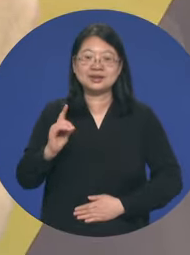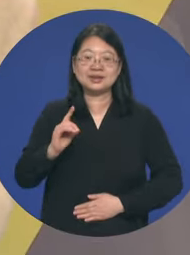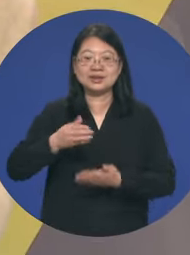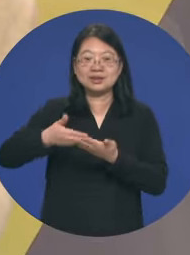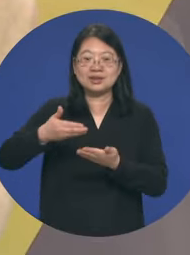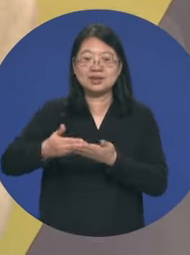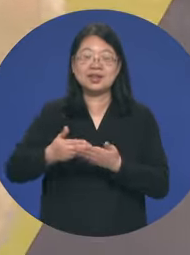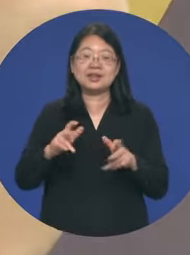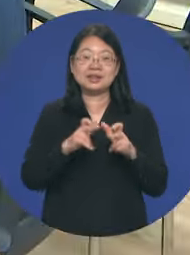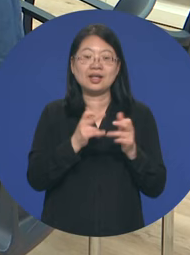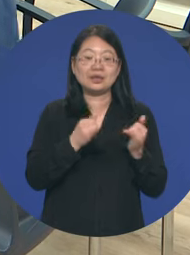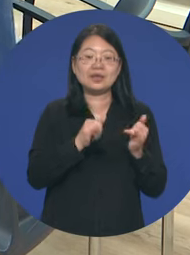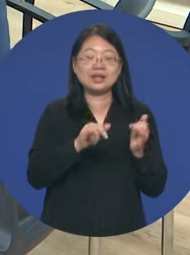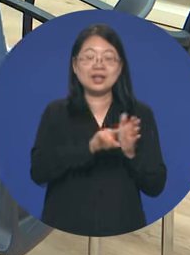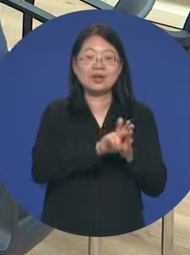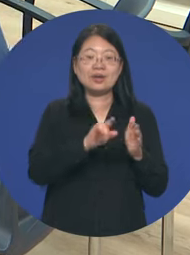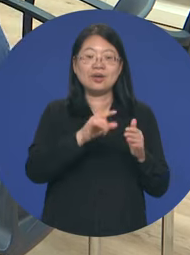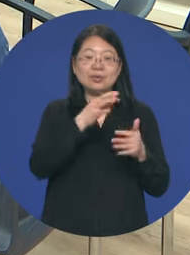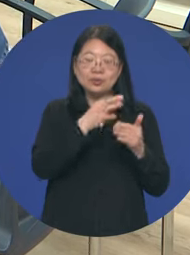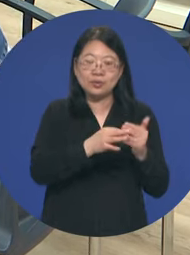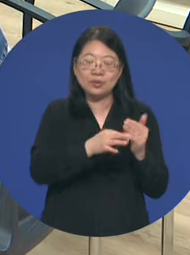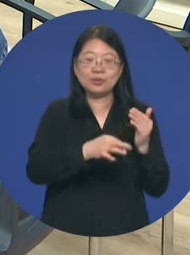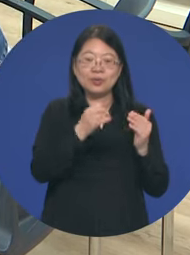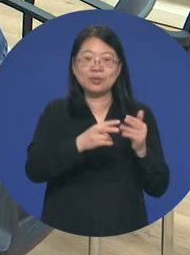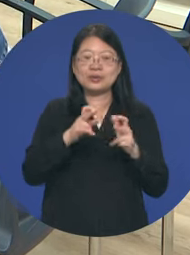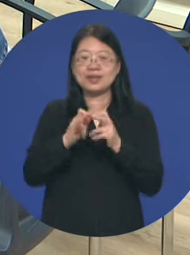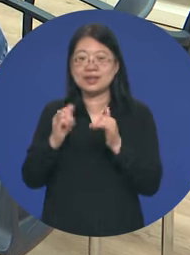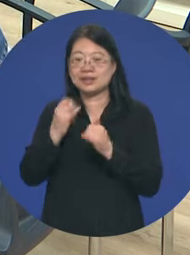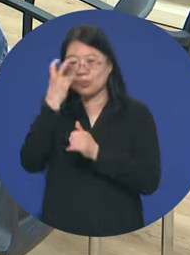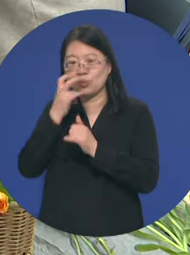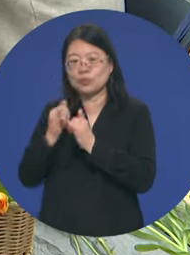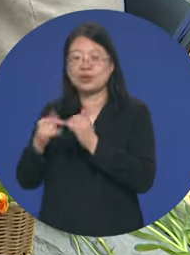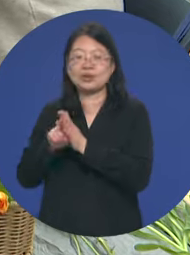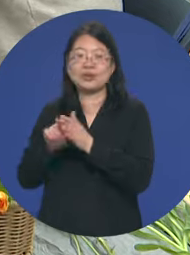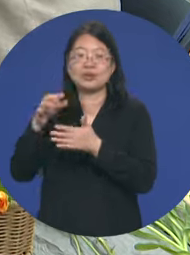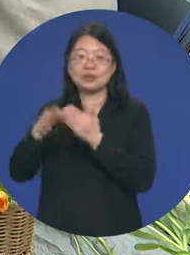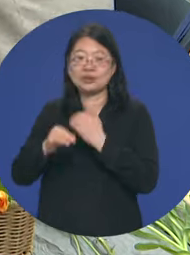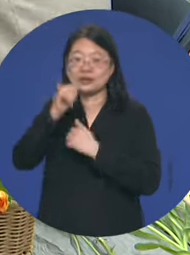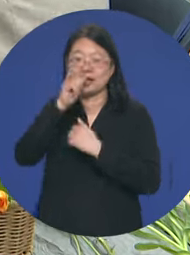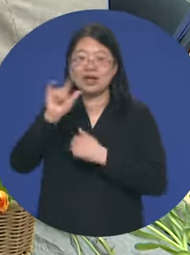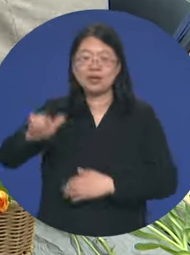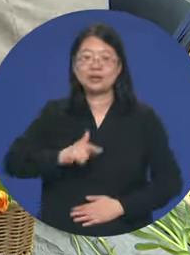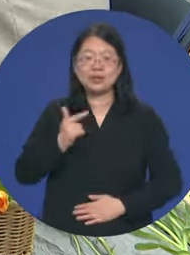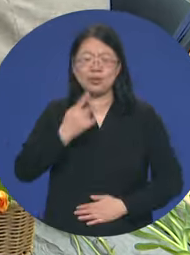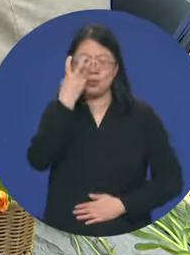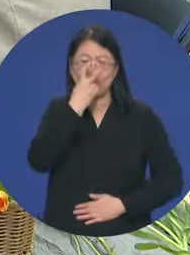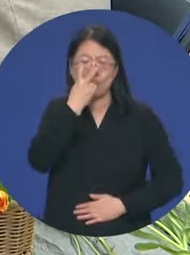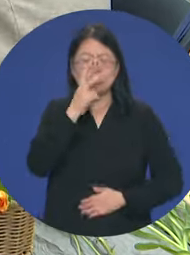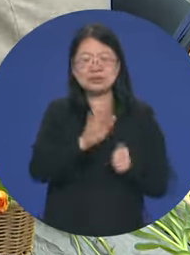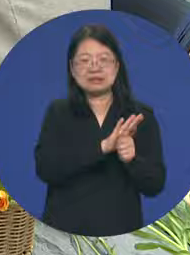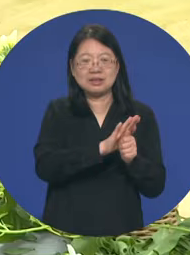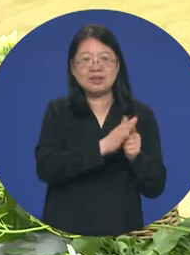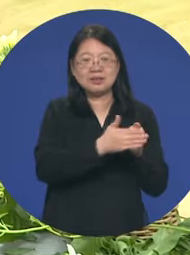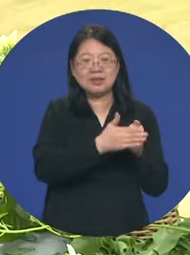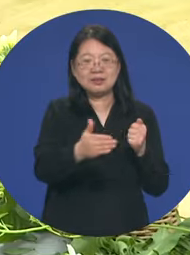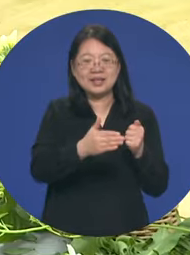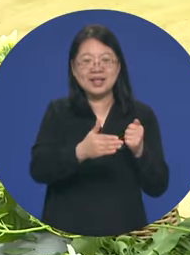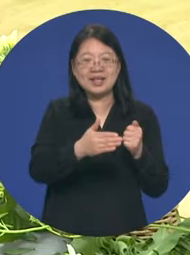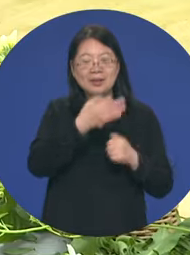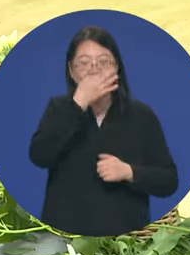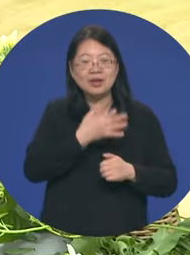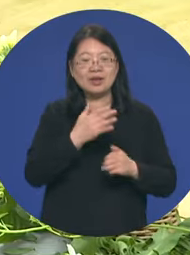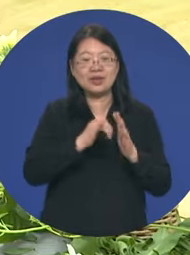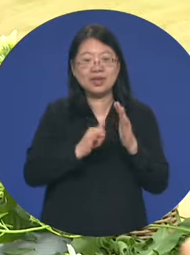장애인들을 위한 프로그램은 물론 장애인 보호자들을 위한 수업도 있습니다. 하루 종일 보호자 역할에 마음 달랠 틈 없던